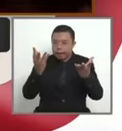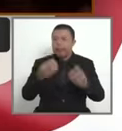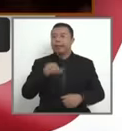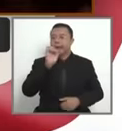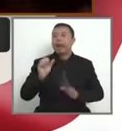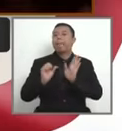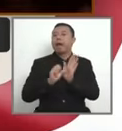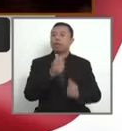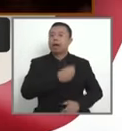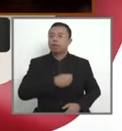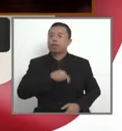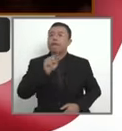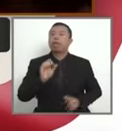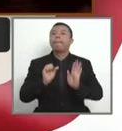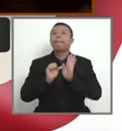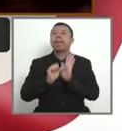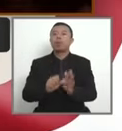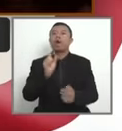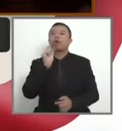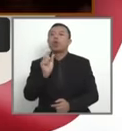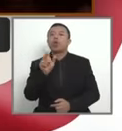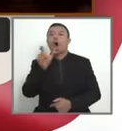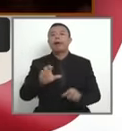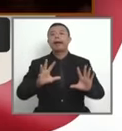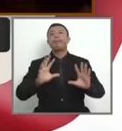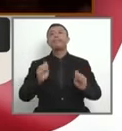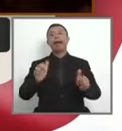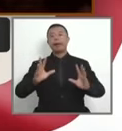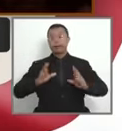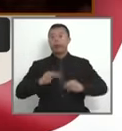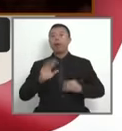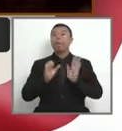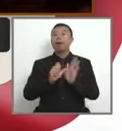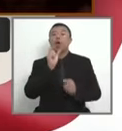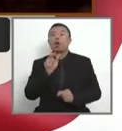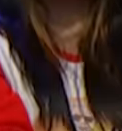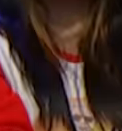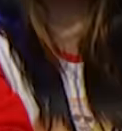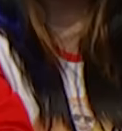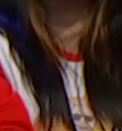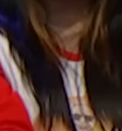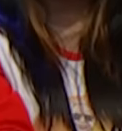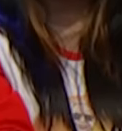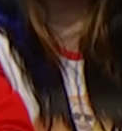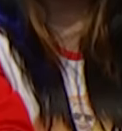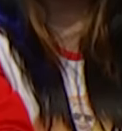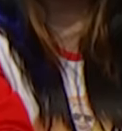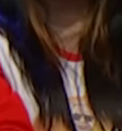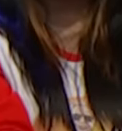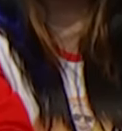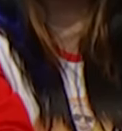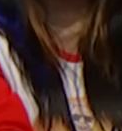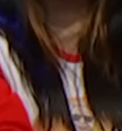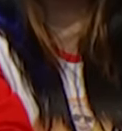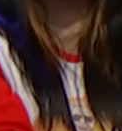di satu sisi e saat ini adalah e momentum pilpres di mana Eh Presiden Jokowi sendiri